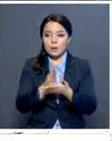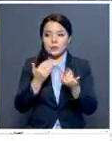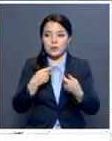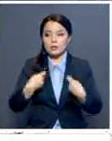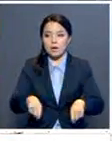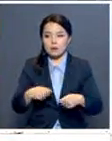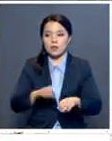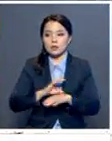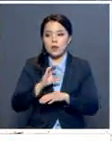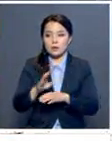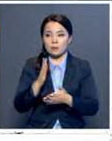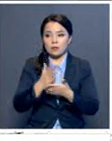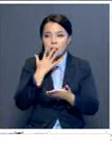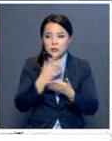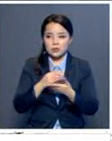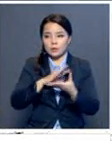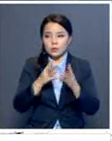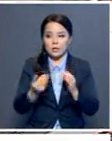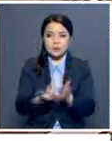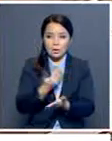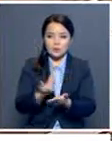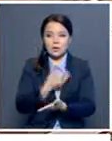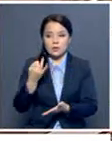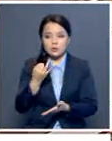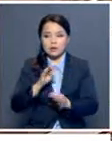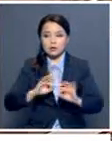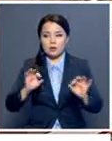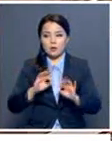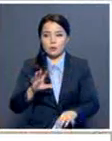тауар экспортына қатысты қабылданған жаңашылдықтар жайы талқыланды.